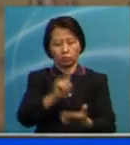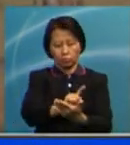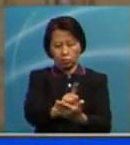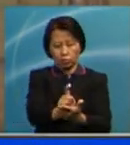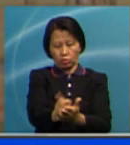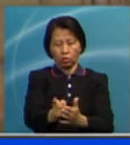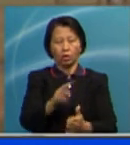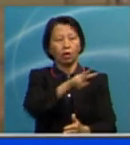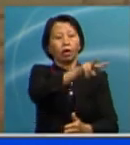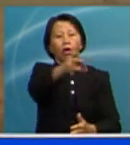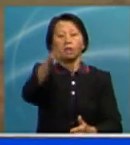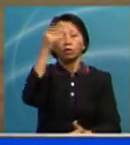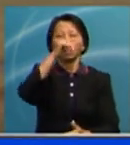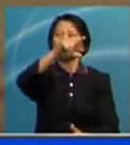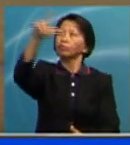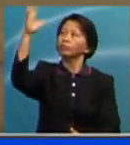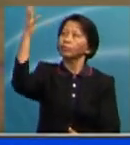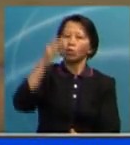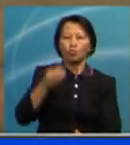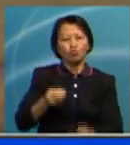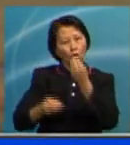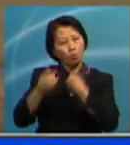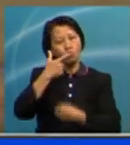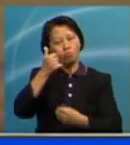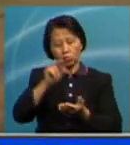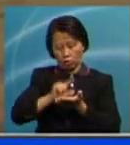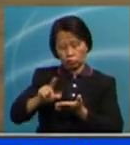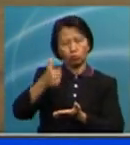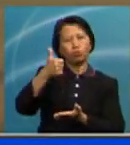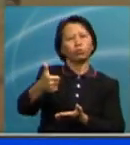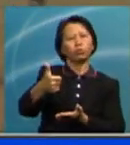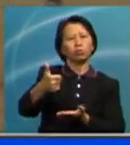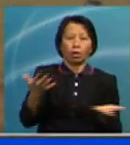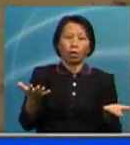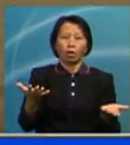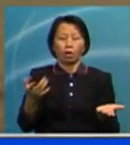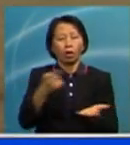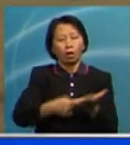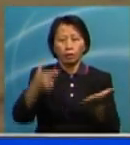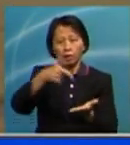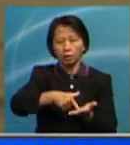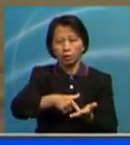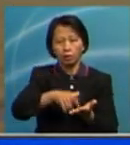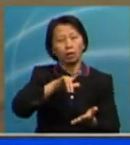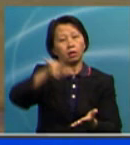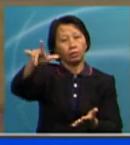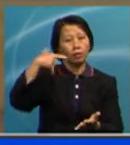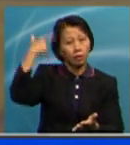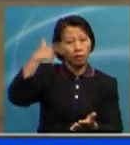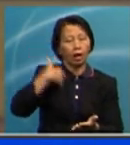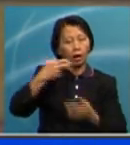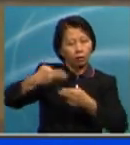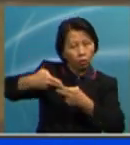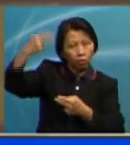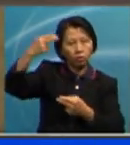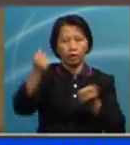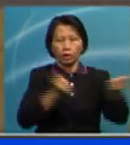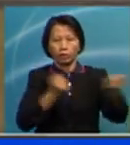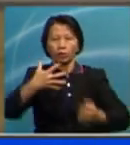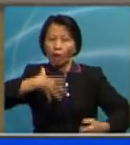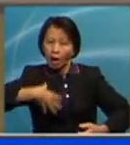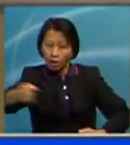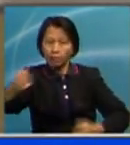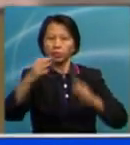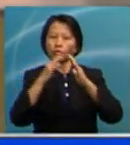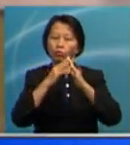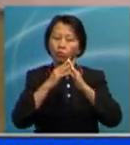pandangan cantik langit biru Makan sedap gaji bagus lagi pergi ke London ada hotel dbar ambil dari